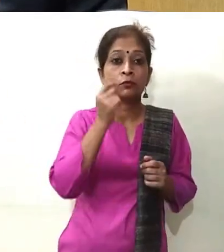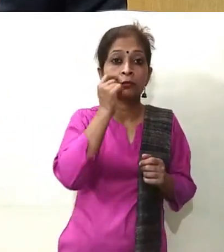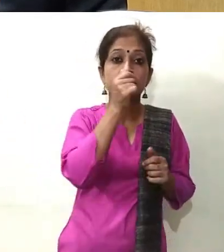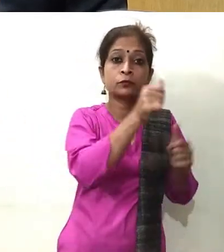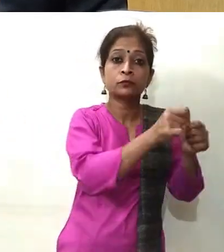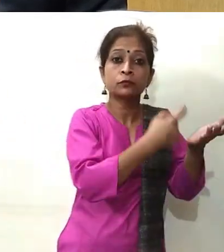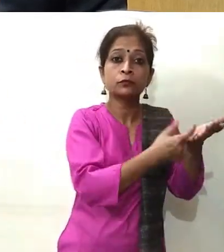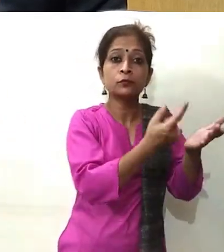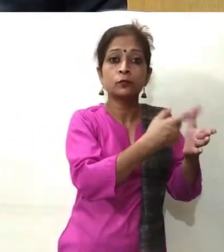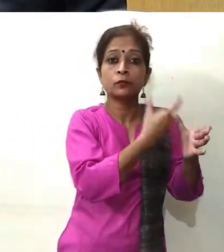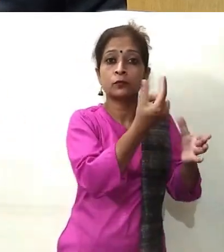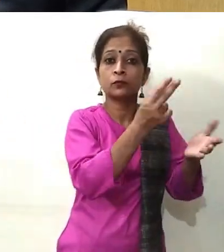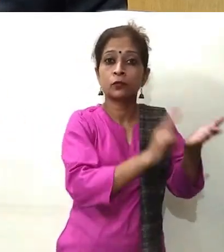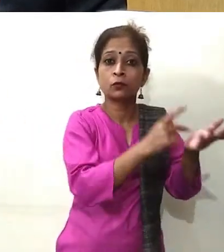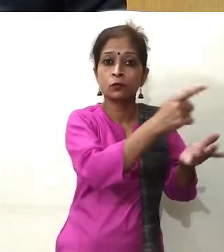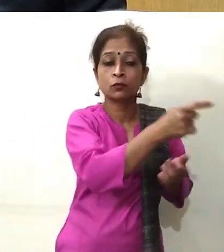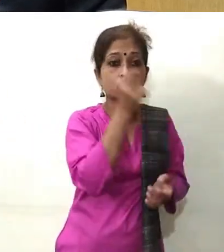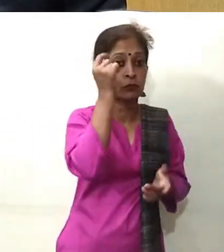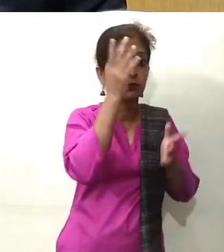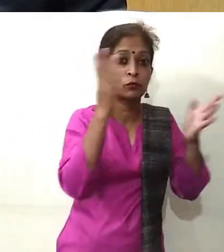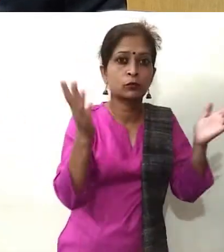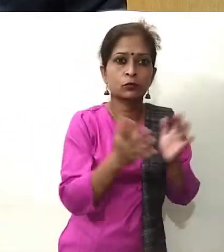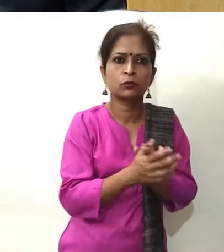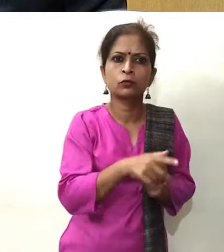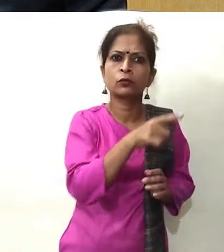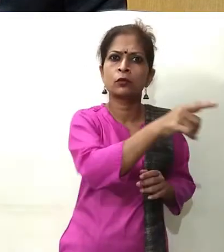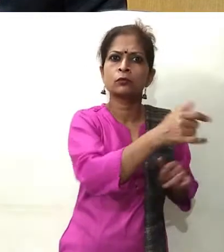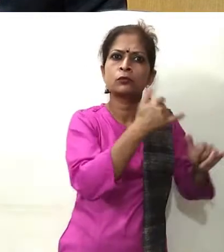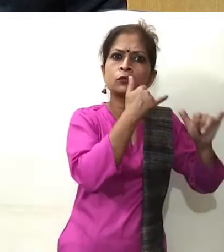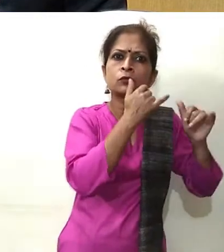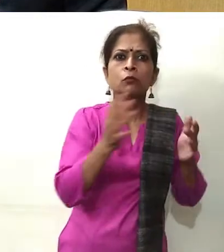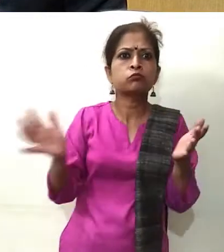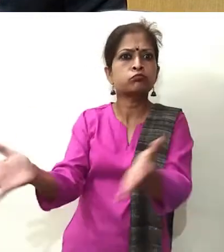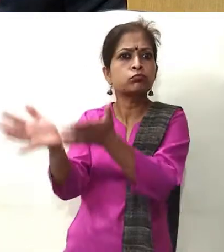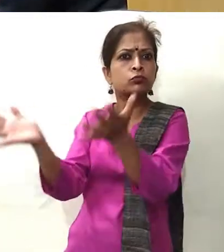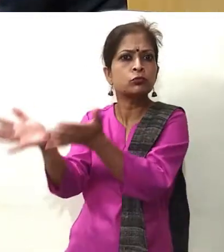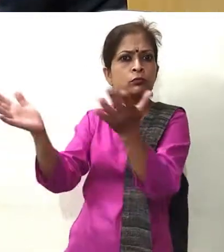थे, उस सूत पुत्र को आप इतनी उसकी बड़ाई क्यों कर रहे थे,